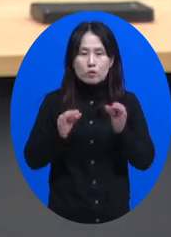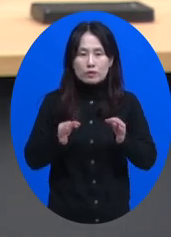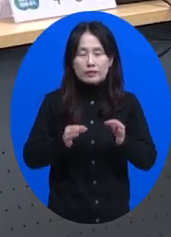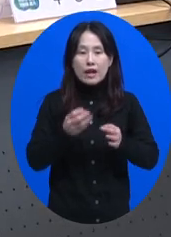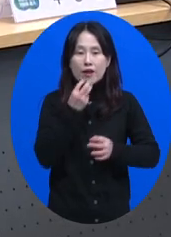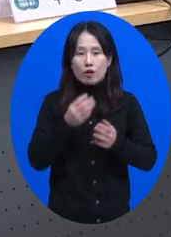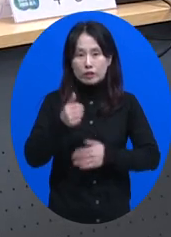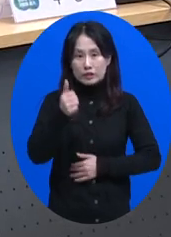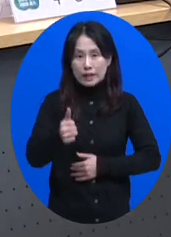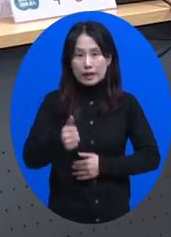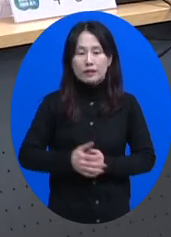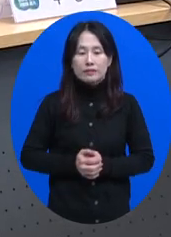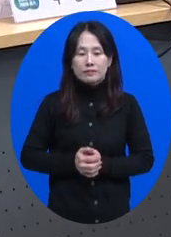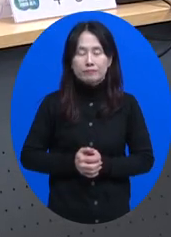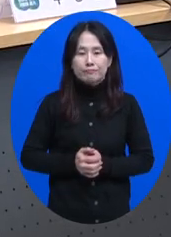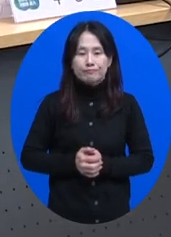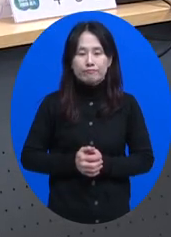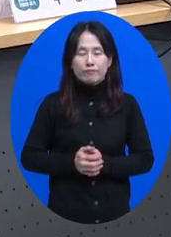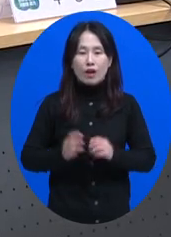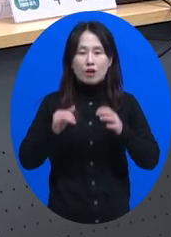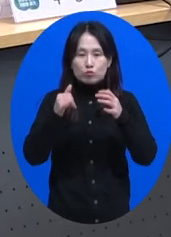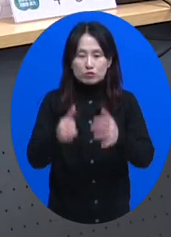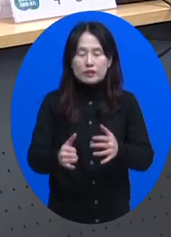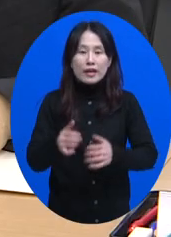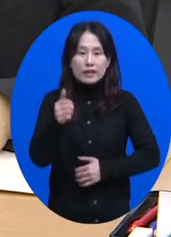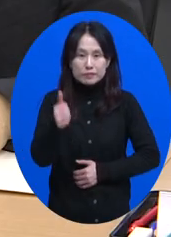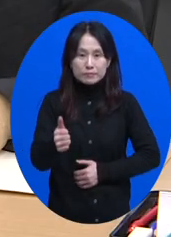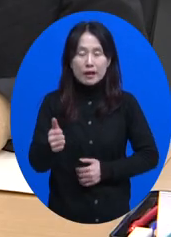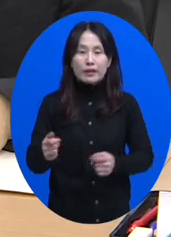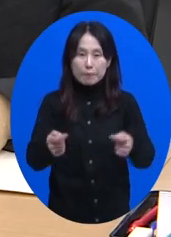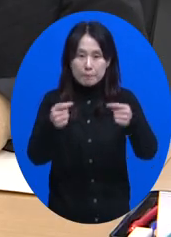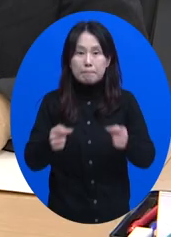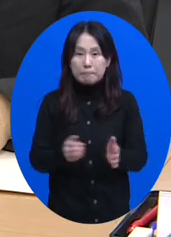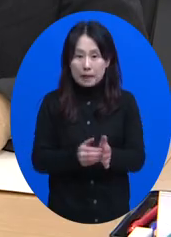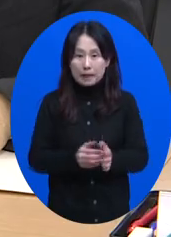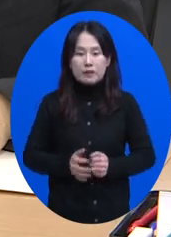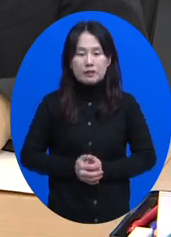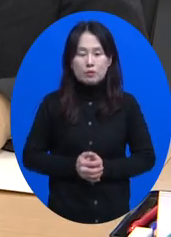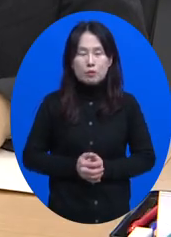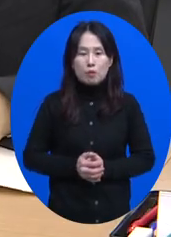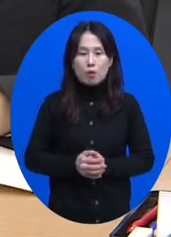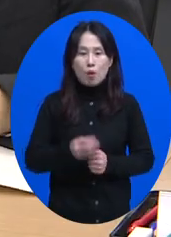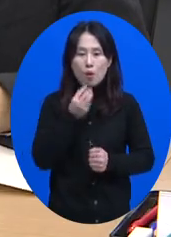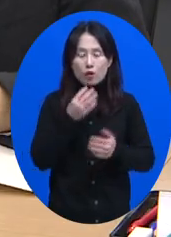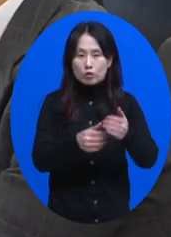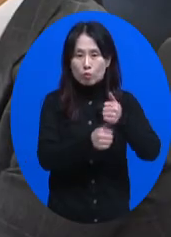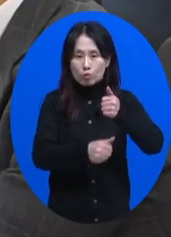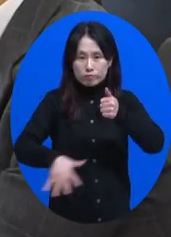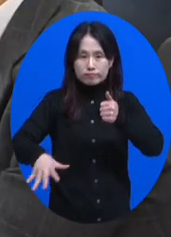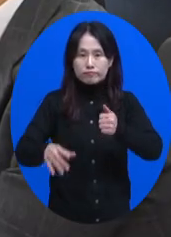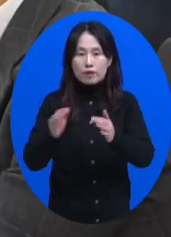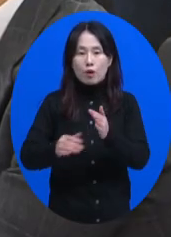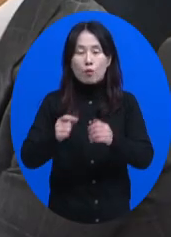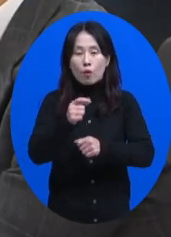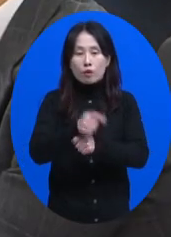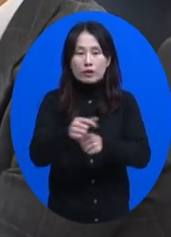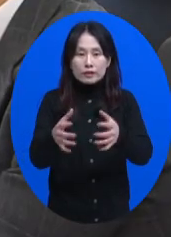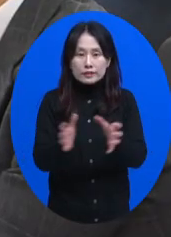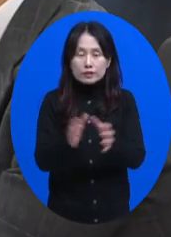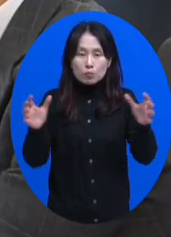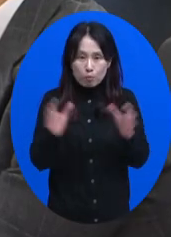경기본부장과 대외경제정책연구원 국제거시 팀장이 자리했고 도산하 공공기관장들도 참석해 머리를